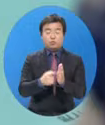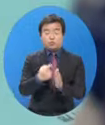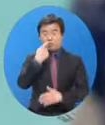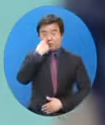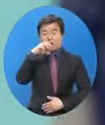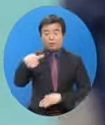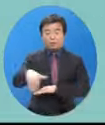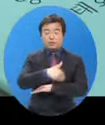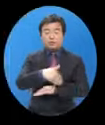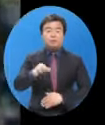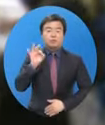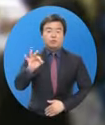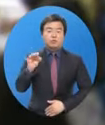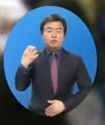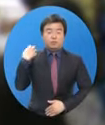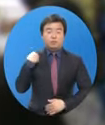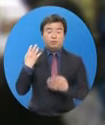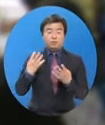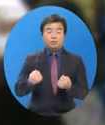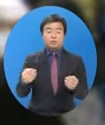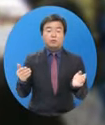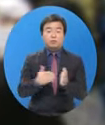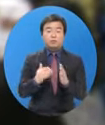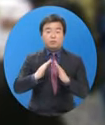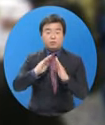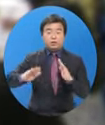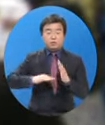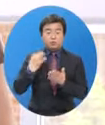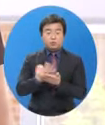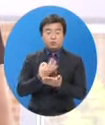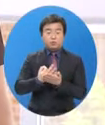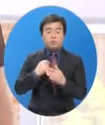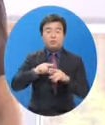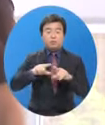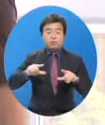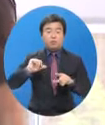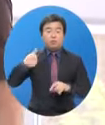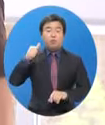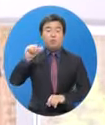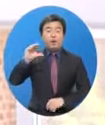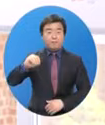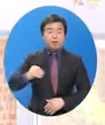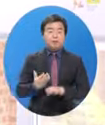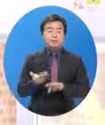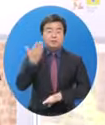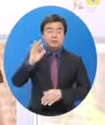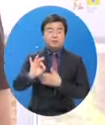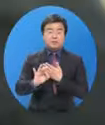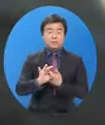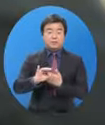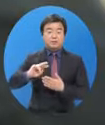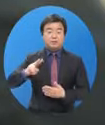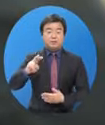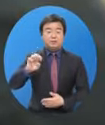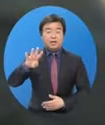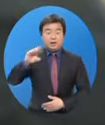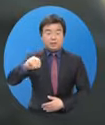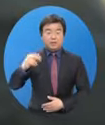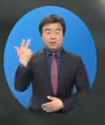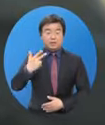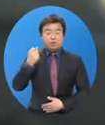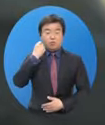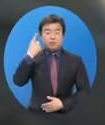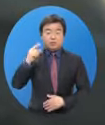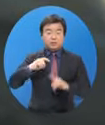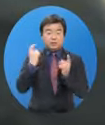나타났습니다. 또 가구 소득이 월 평균 500만 원 이상인 경우 사교육비는 24만 7천 원에 달했지만 200만